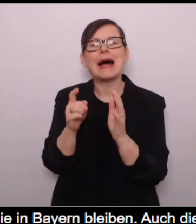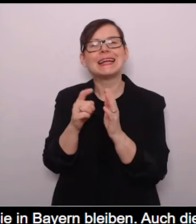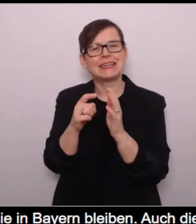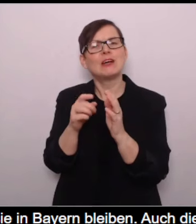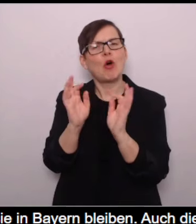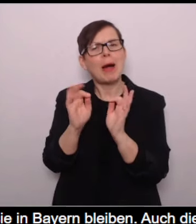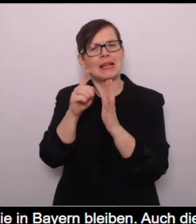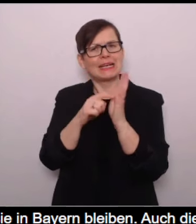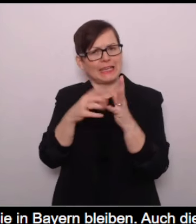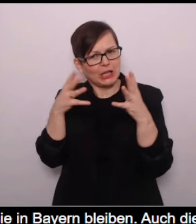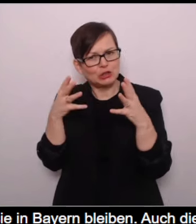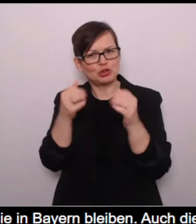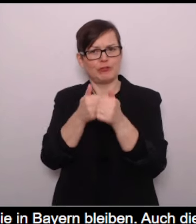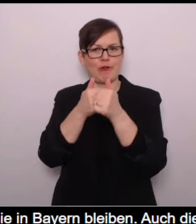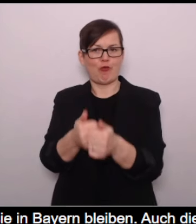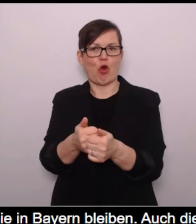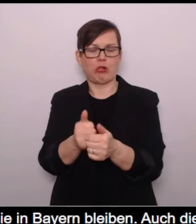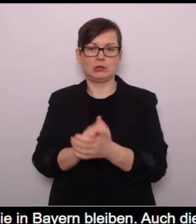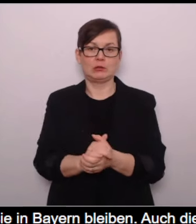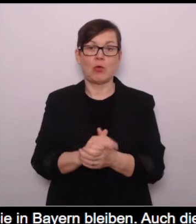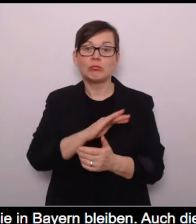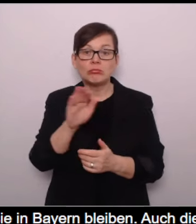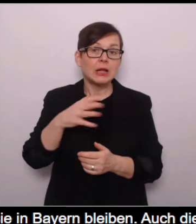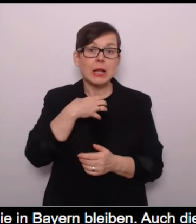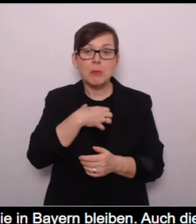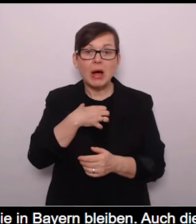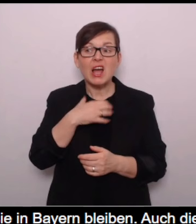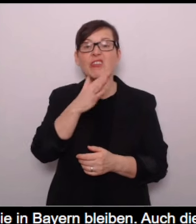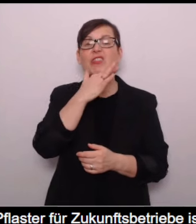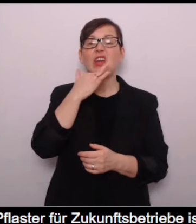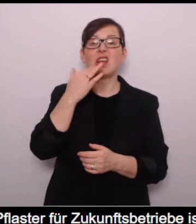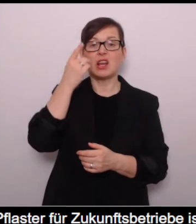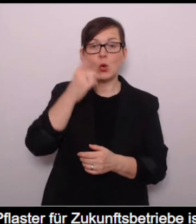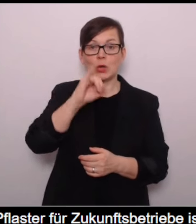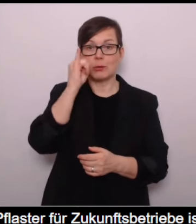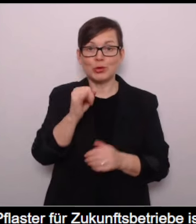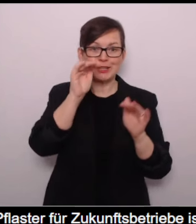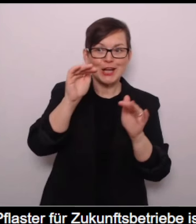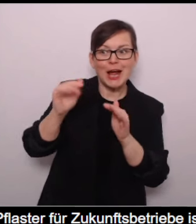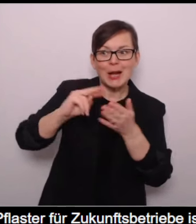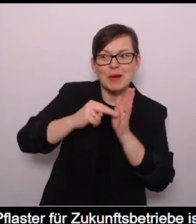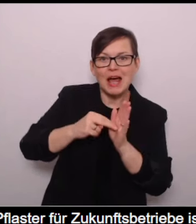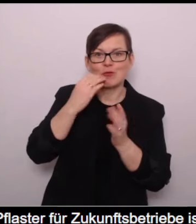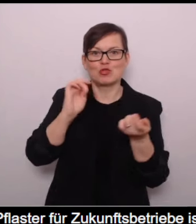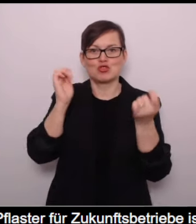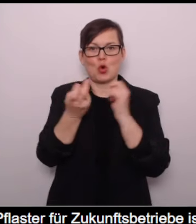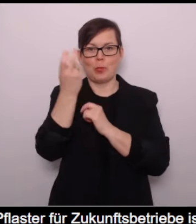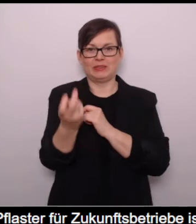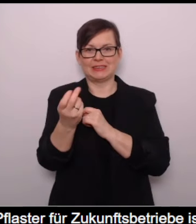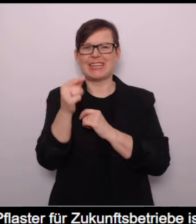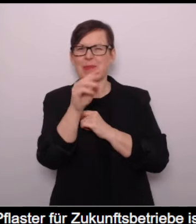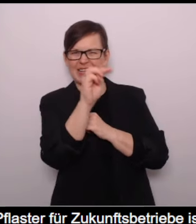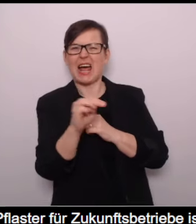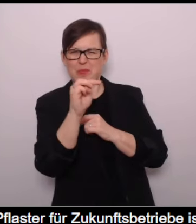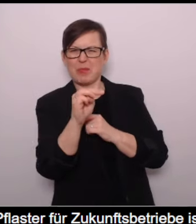die formalen Kriterien erfüllen, um hier zur Realisierung zu kommen. Wir haben ja bayernweit mittlerweile hunderte